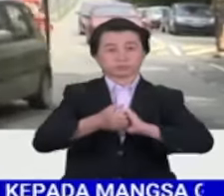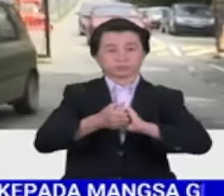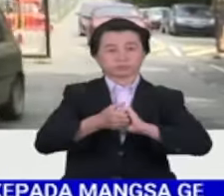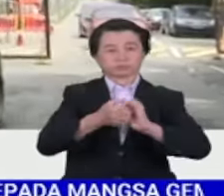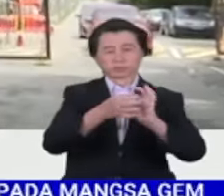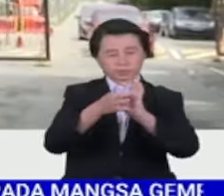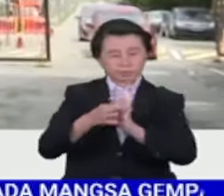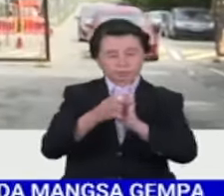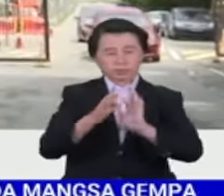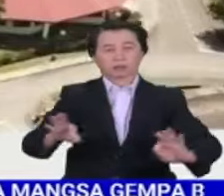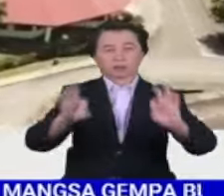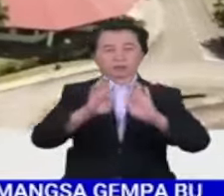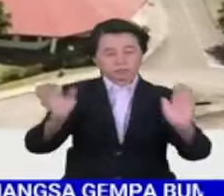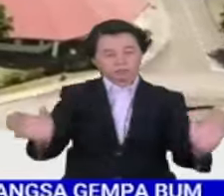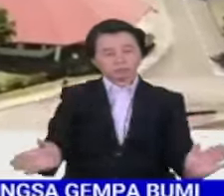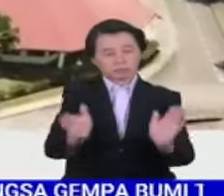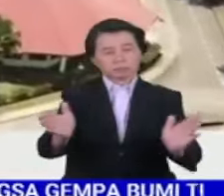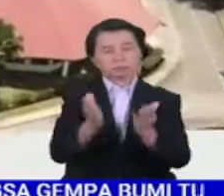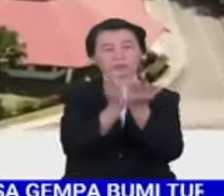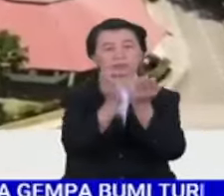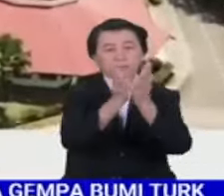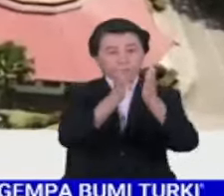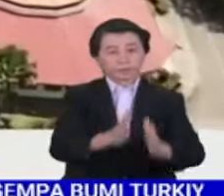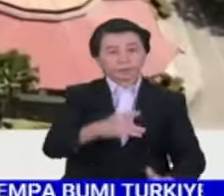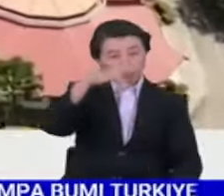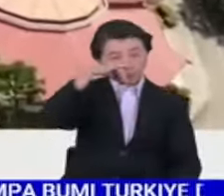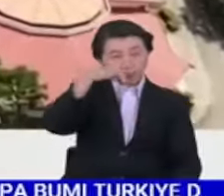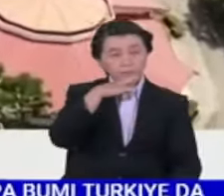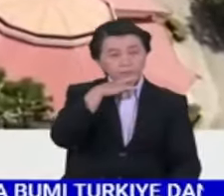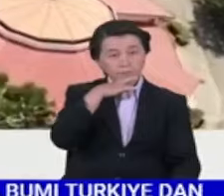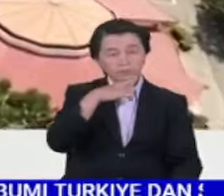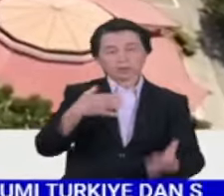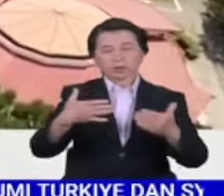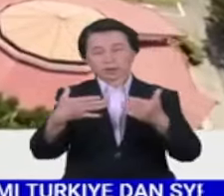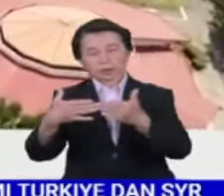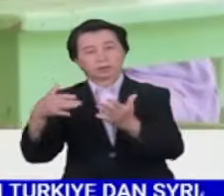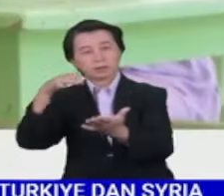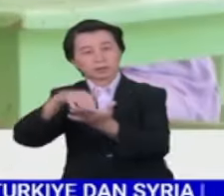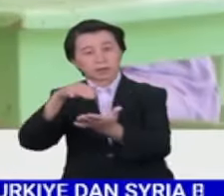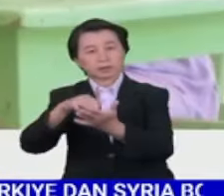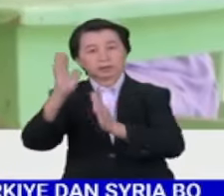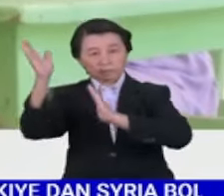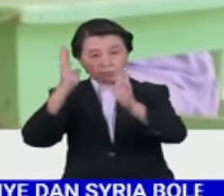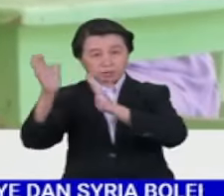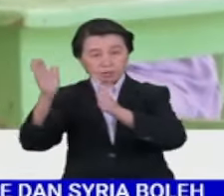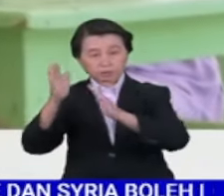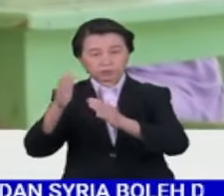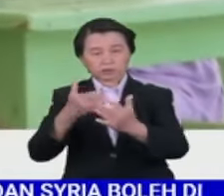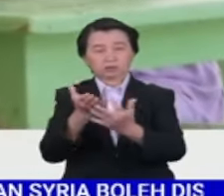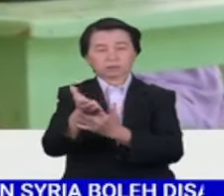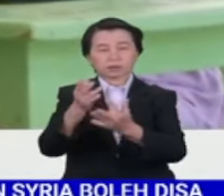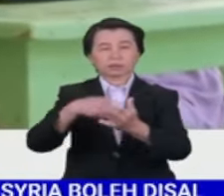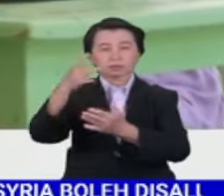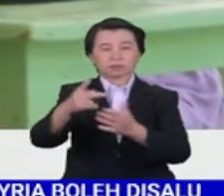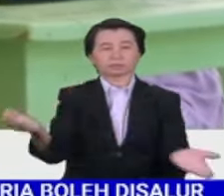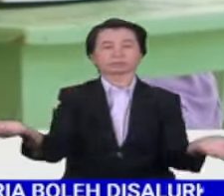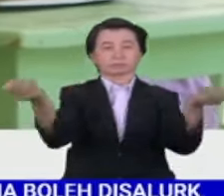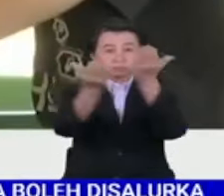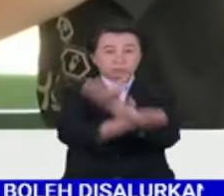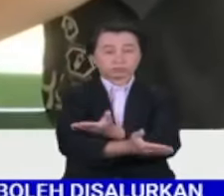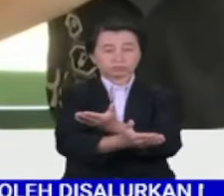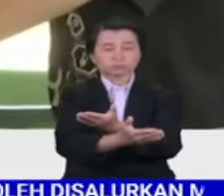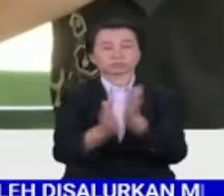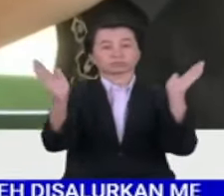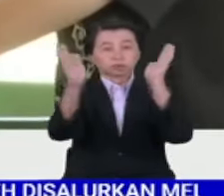itu penting bagi menggalakan pelajar dari Kazakhstan melanjutkan pengajian ke Malaysia menurut si program pertukaran pelajar